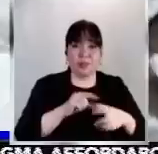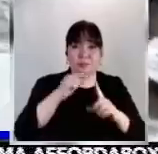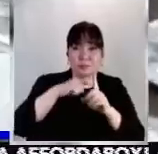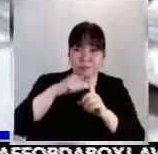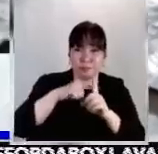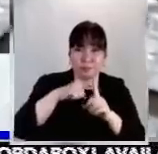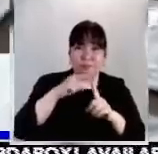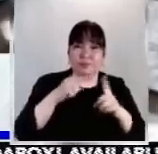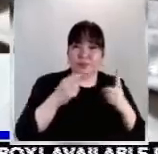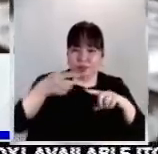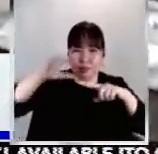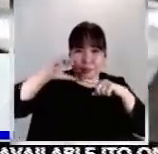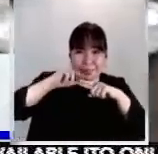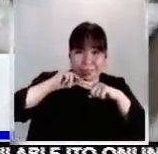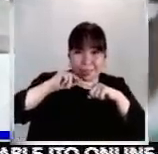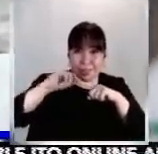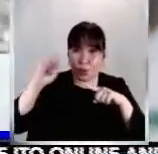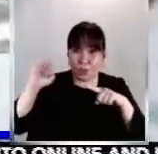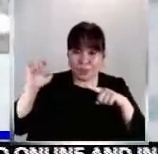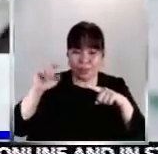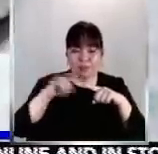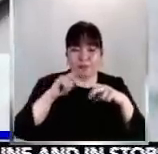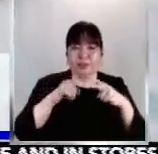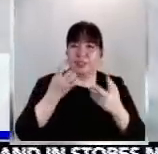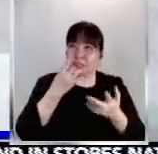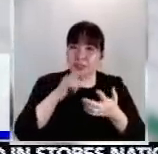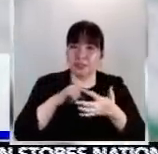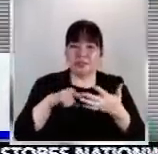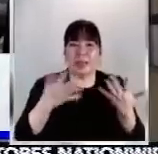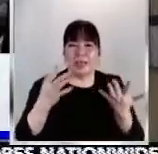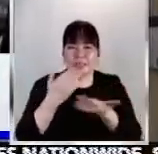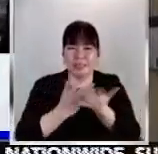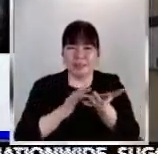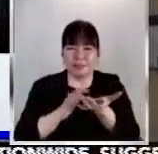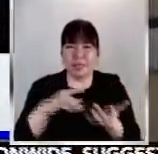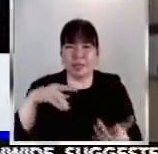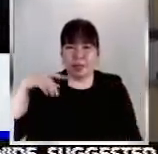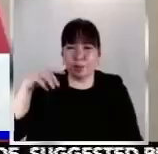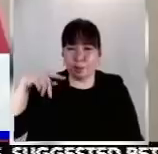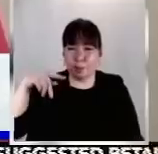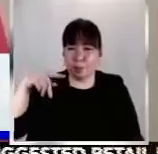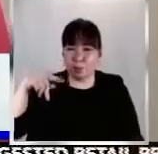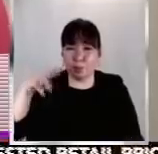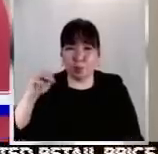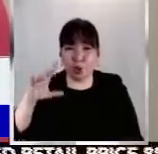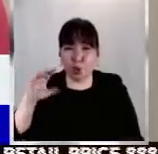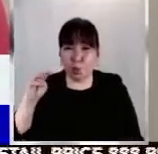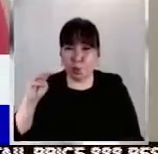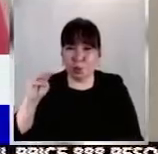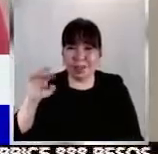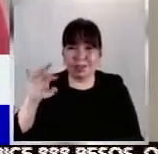oximeter, pati na mga gamot tulad ng paracetamol at molnupiravir sa mga reresetahan nito ng mga doktor. Kung meron